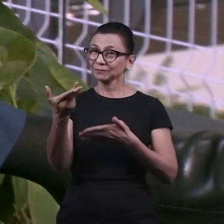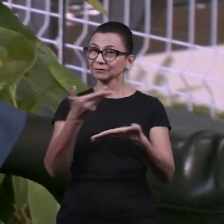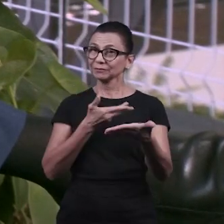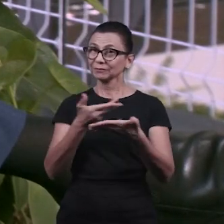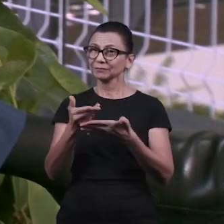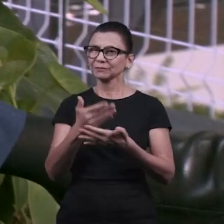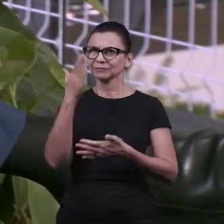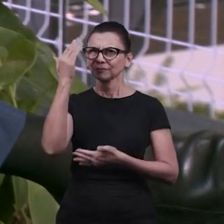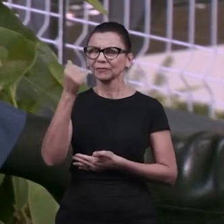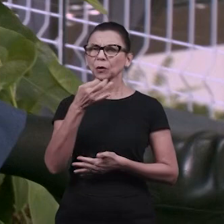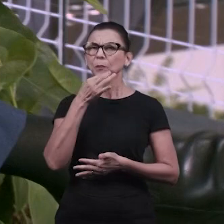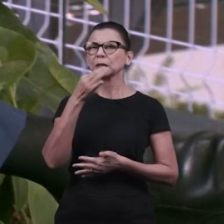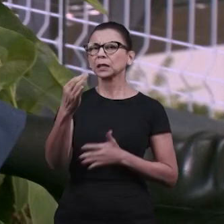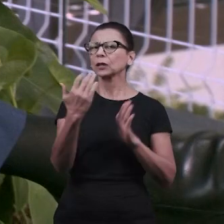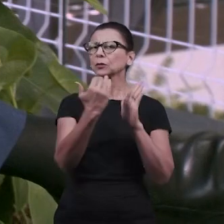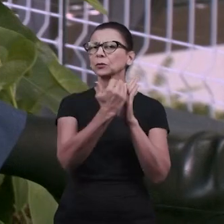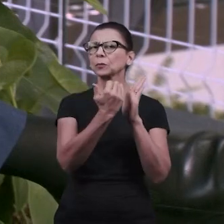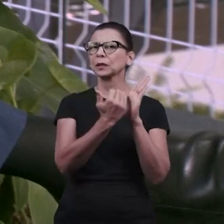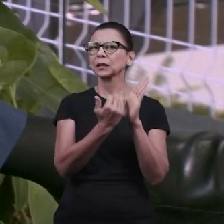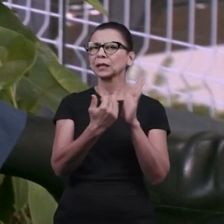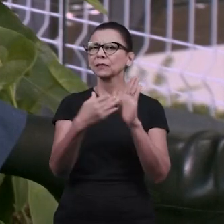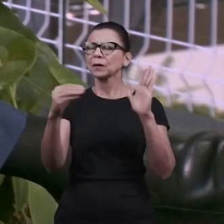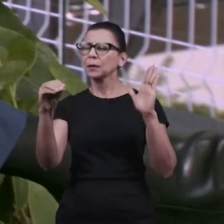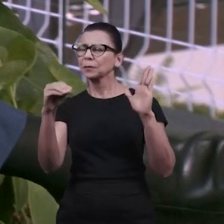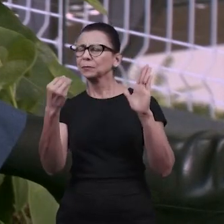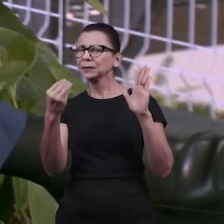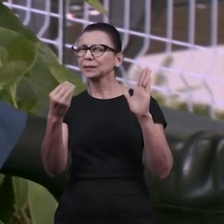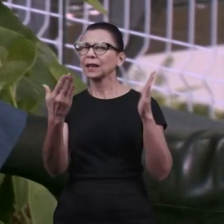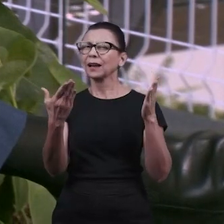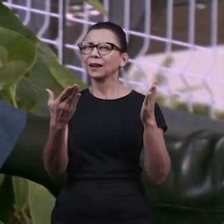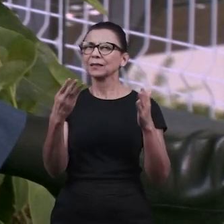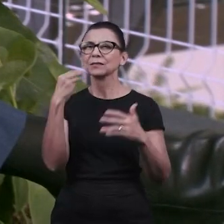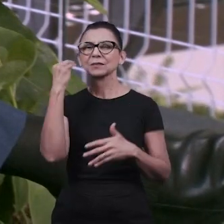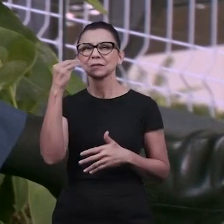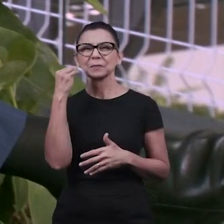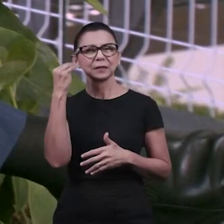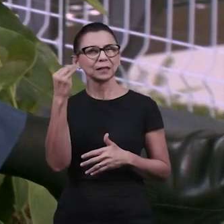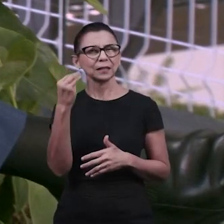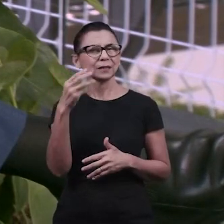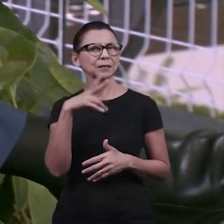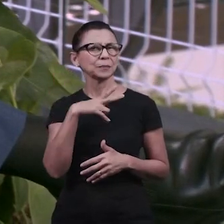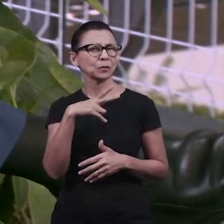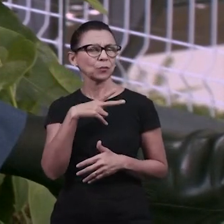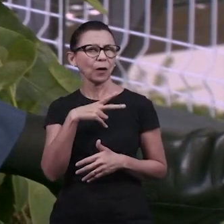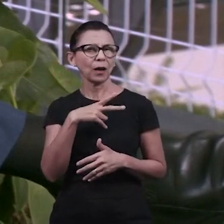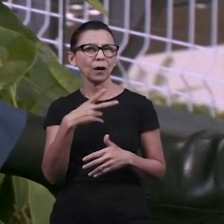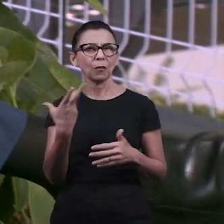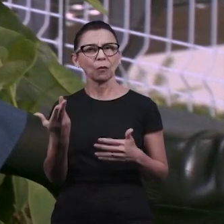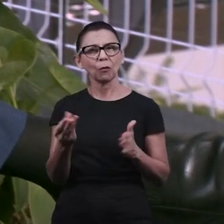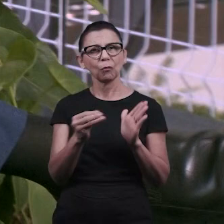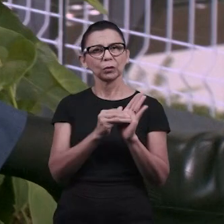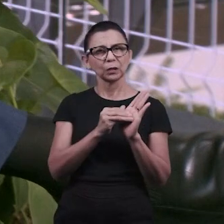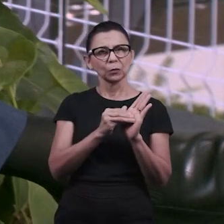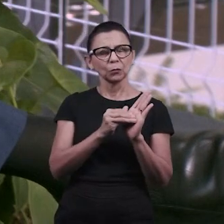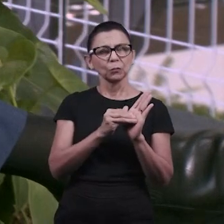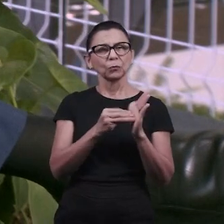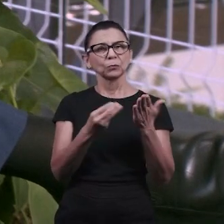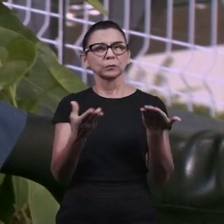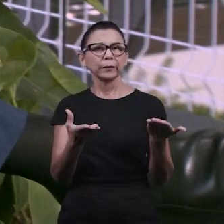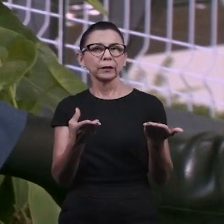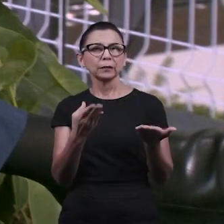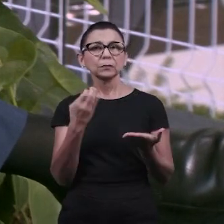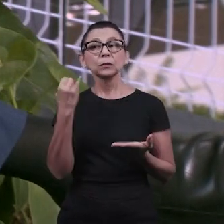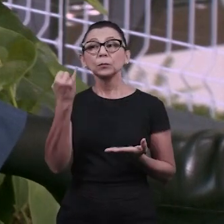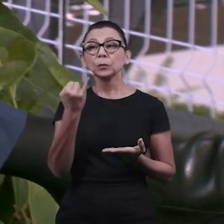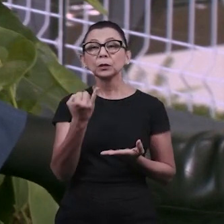votre opinion sur notre programme. Envoyez-nous un message. Racontez-nous votre expérience avec notre contenu, sur l'importance de ce que vous